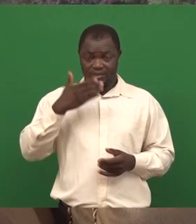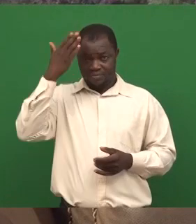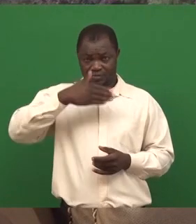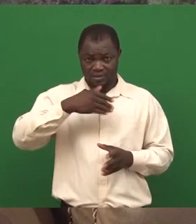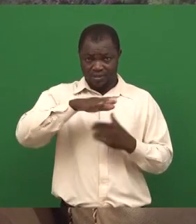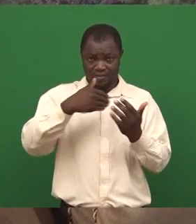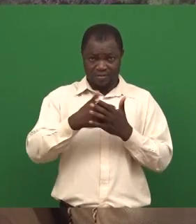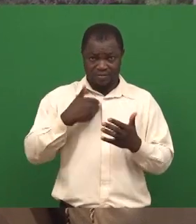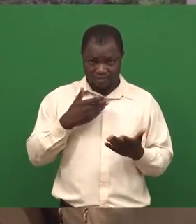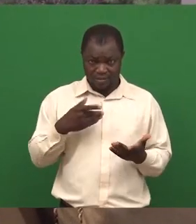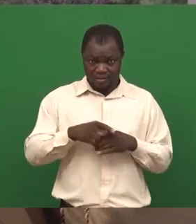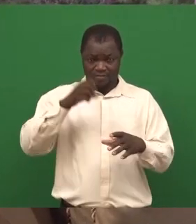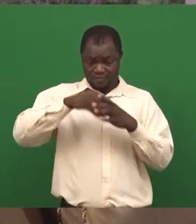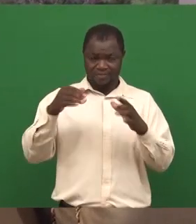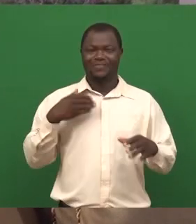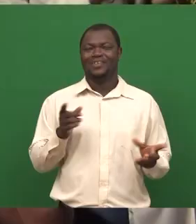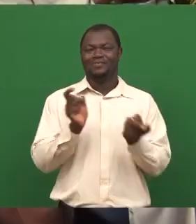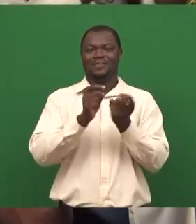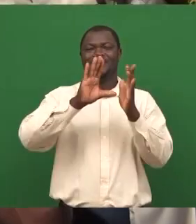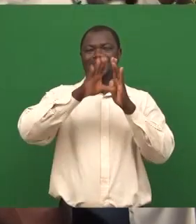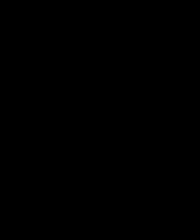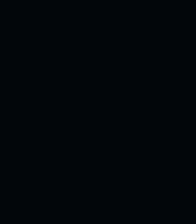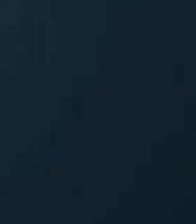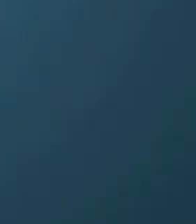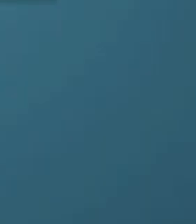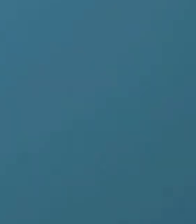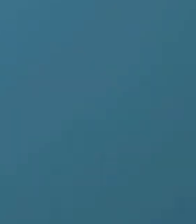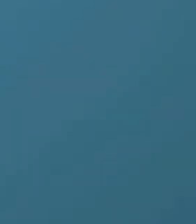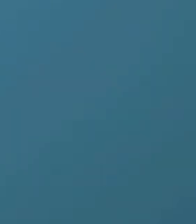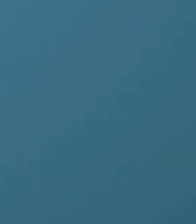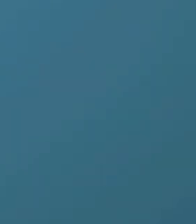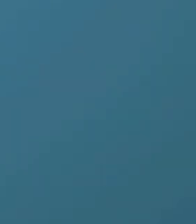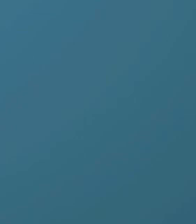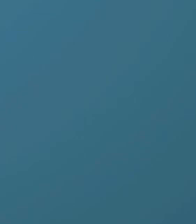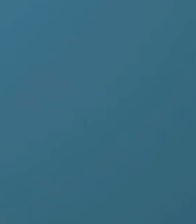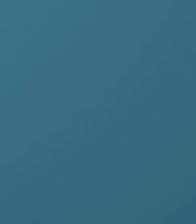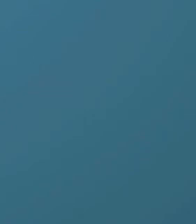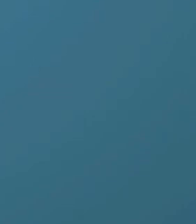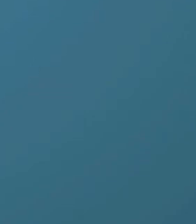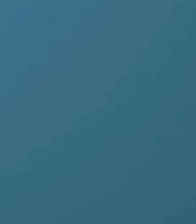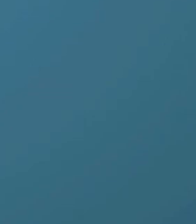wanano dzedu dzinogara dzakangopunzika. Ngatisanganei muchikamu.